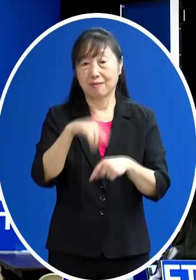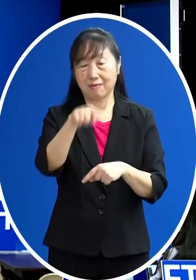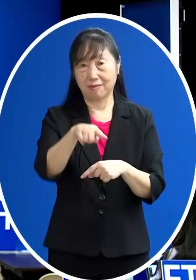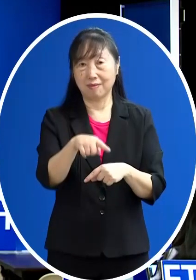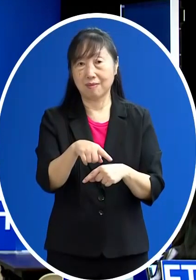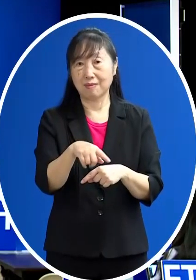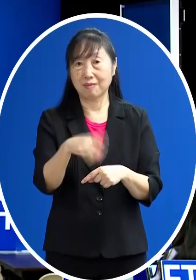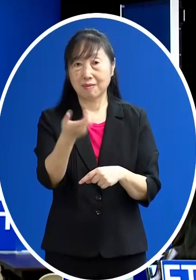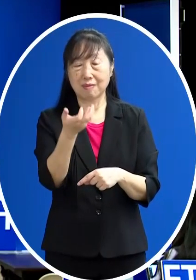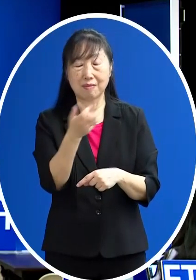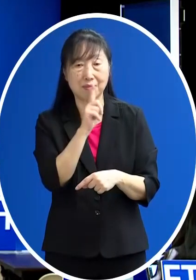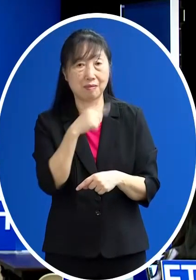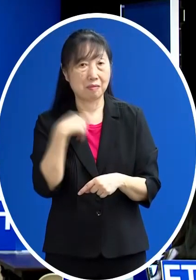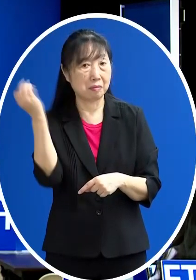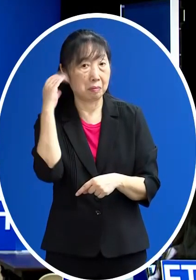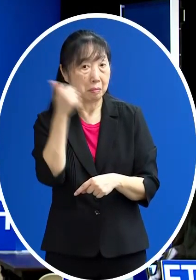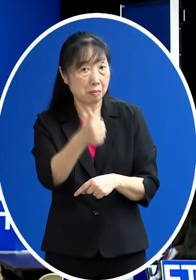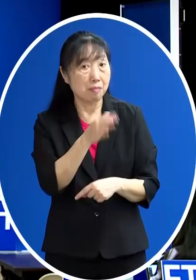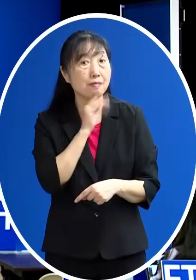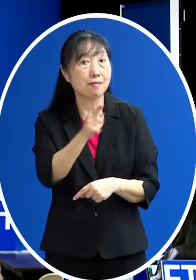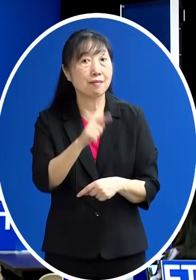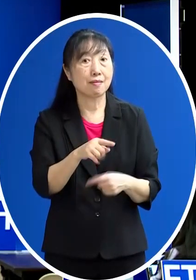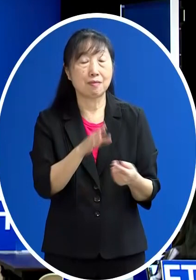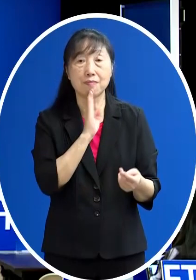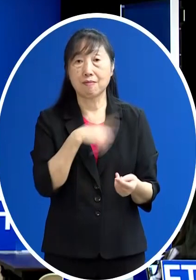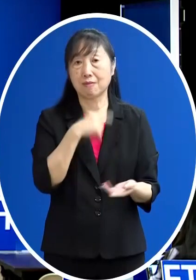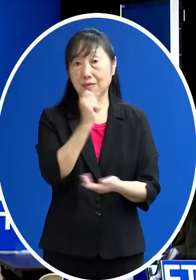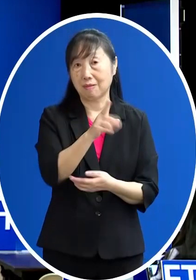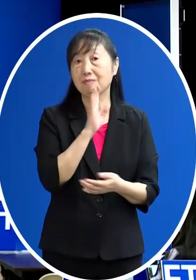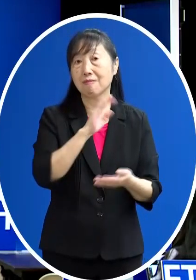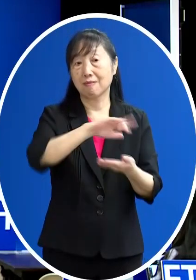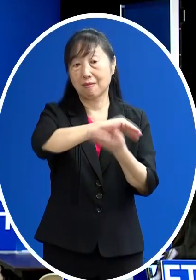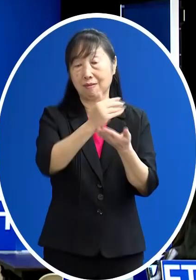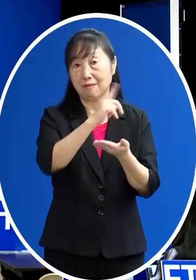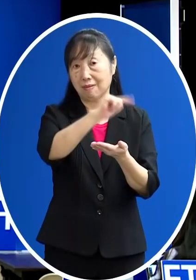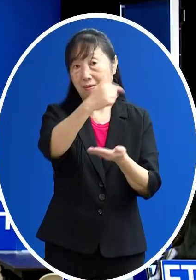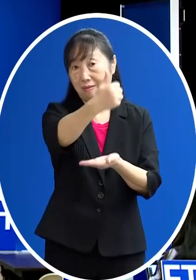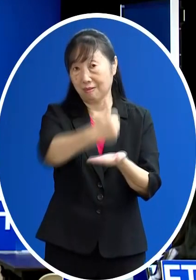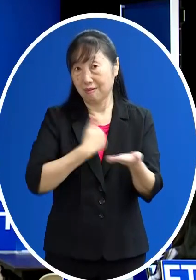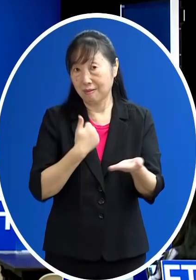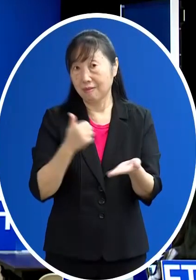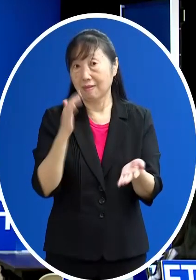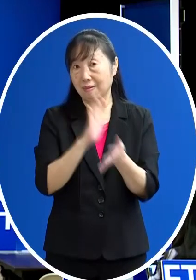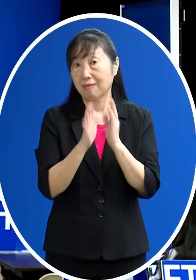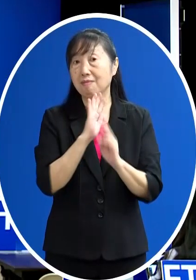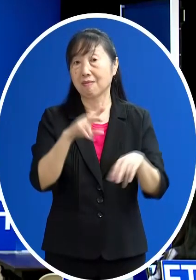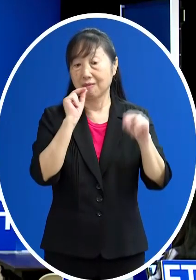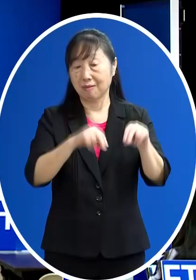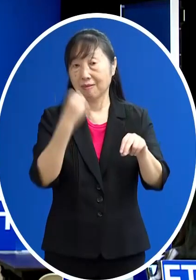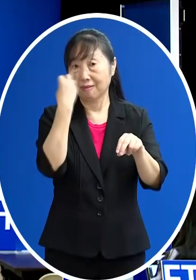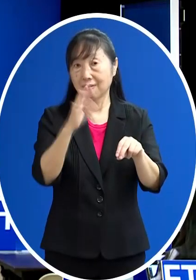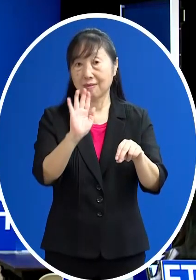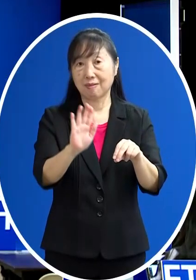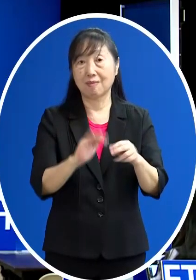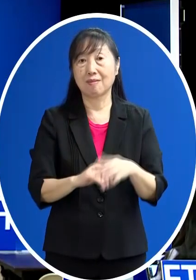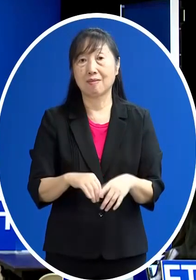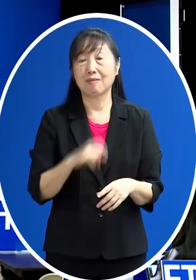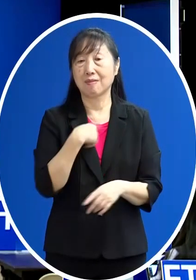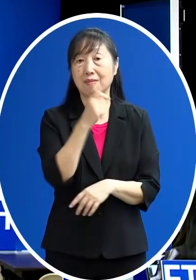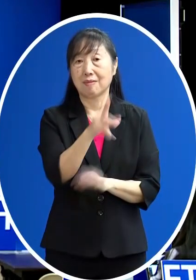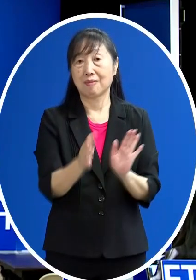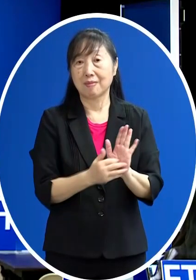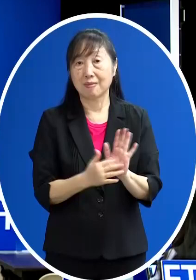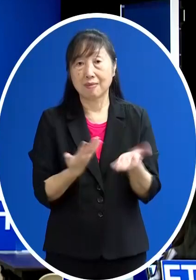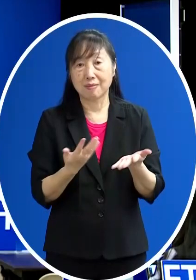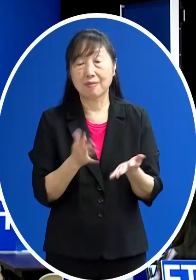好消息是属于说我们已经采购的药将要到货呢，还是说是我们签订了新的采购合约，我们买到更多的药物？